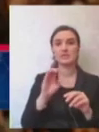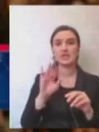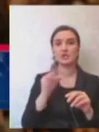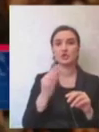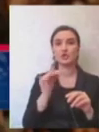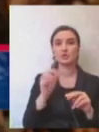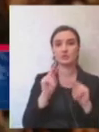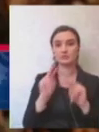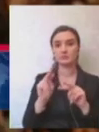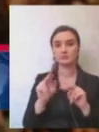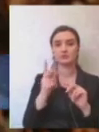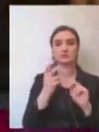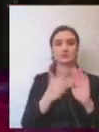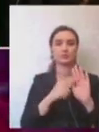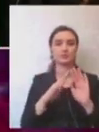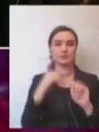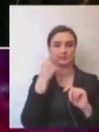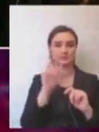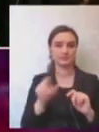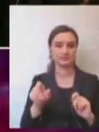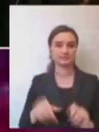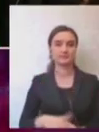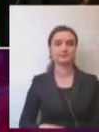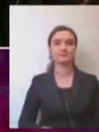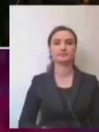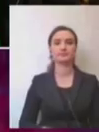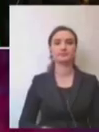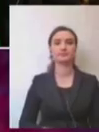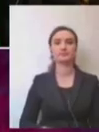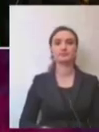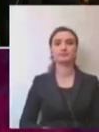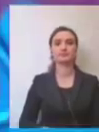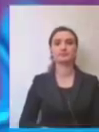375 პირი რჩება. გვადლობთ თამარ, ეს თამარ ნადარეიშვილი იყო.